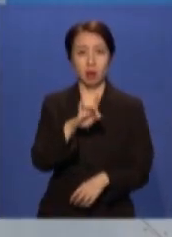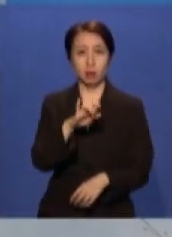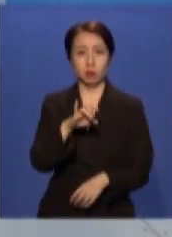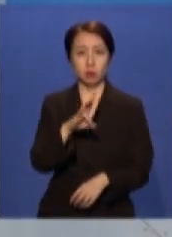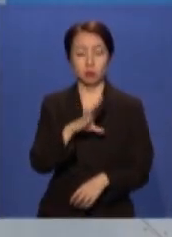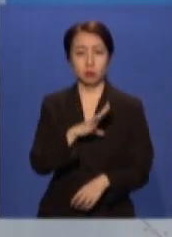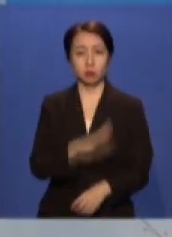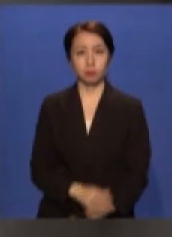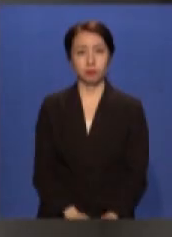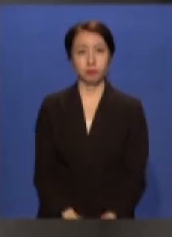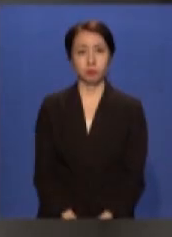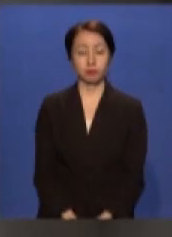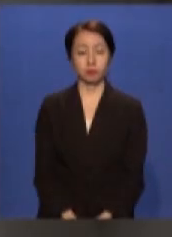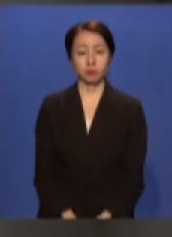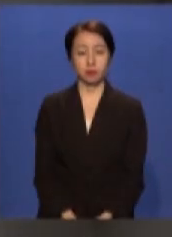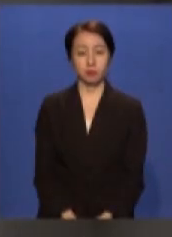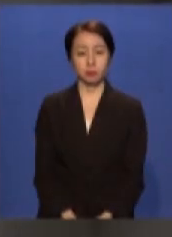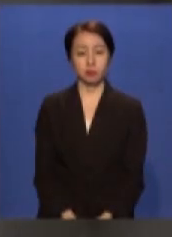болды.